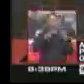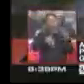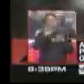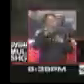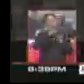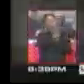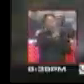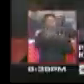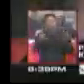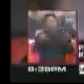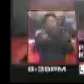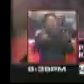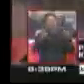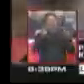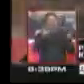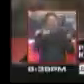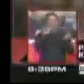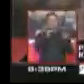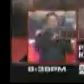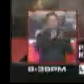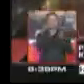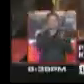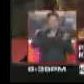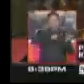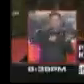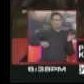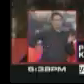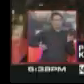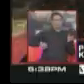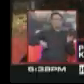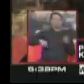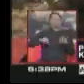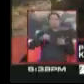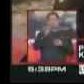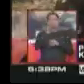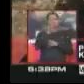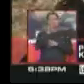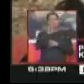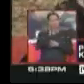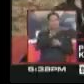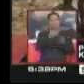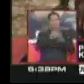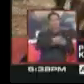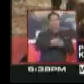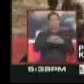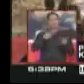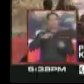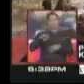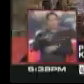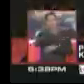linggo, sasailalim na si Philip sa kidney operation bago sumabak sa Idol Tour.